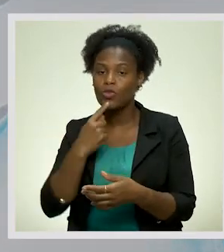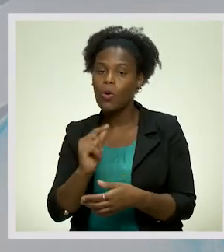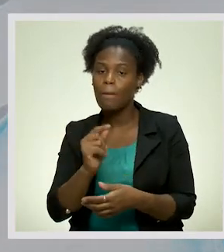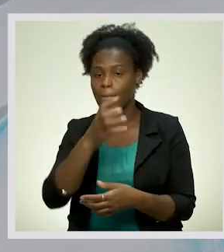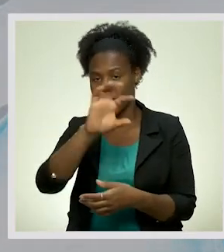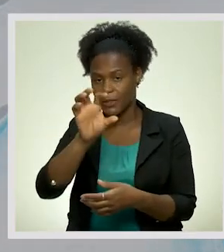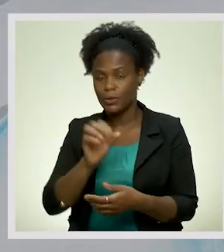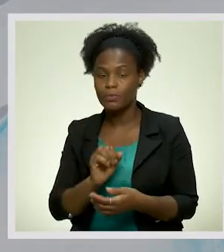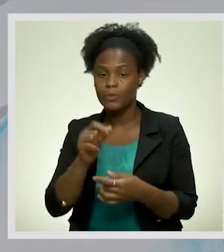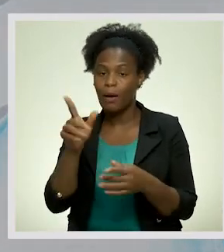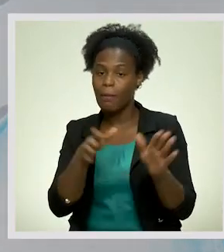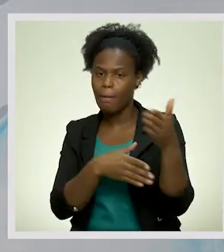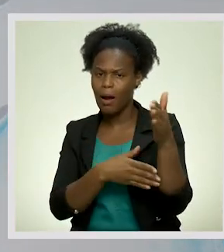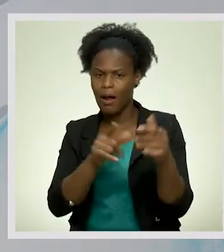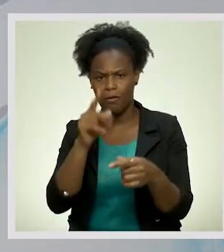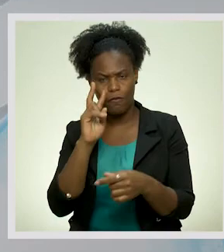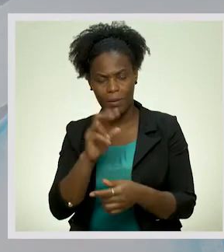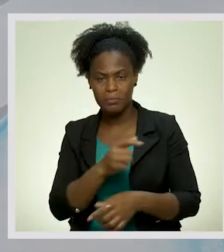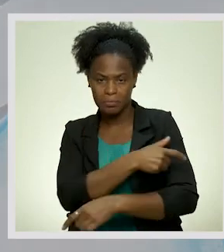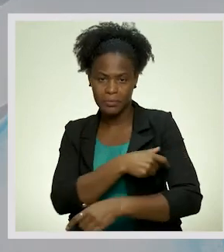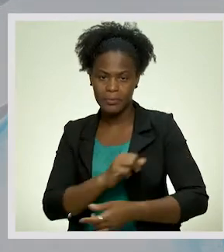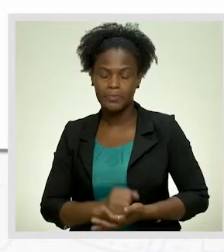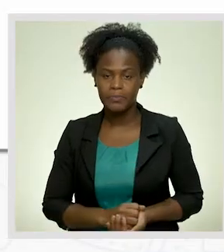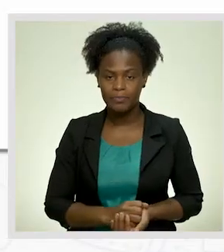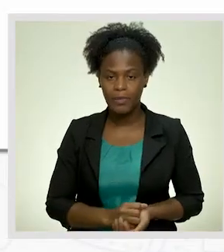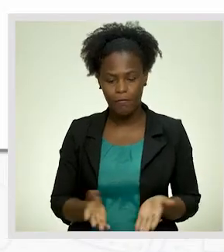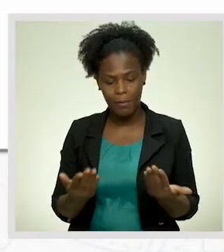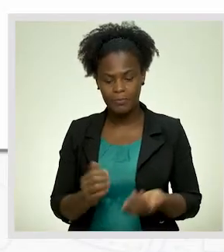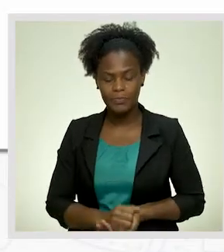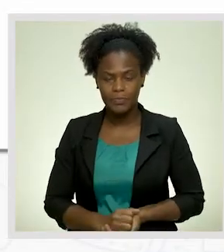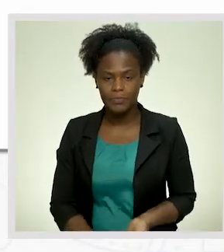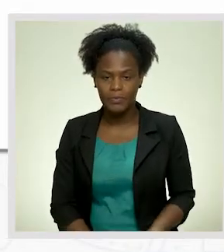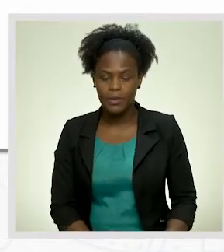nom des pays représentés. On y va.